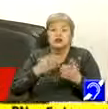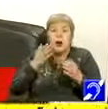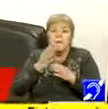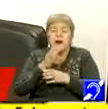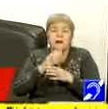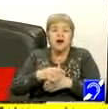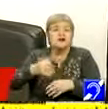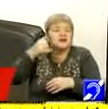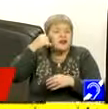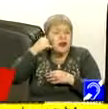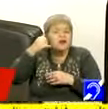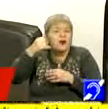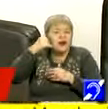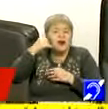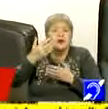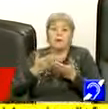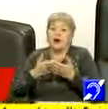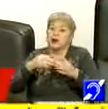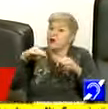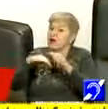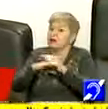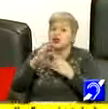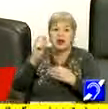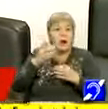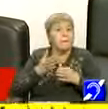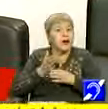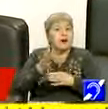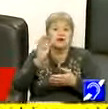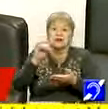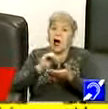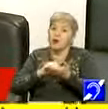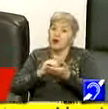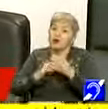telefonul pentru că acești refugiați au în permanență nevoie de ajutor. Atât pentru moment. La revedere!